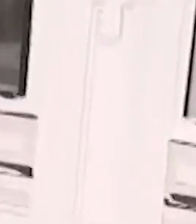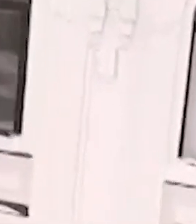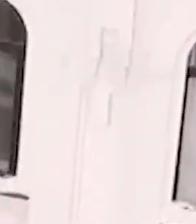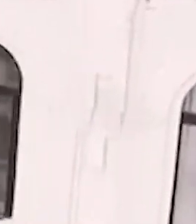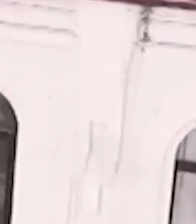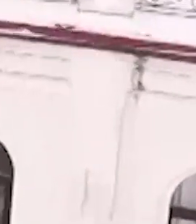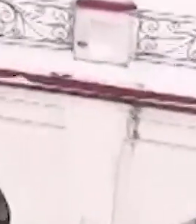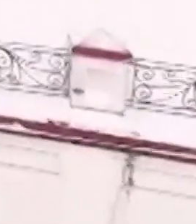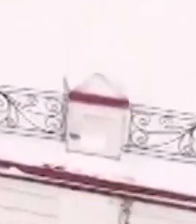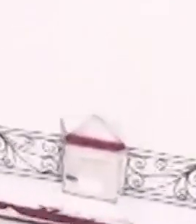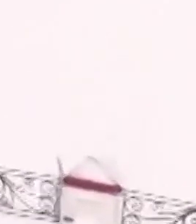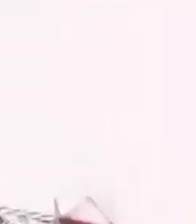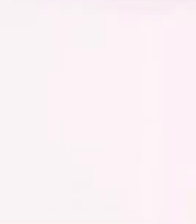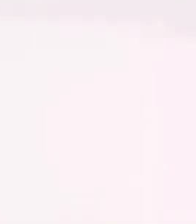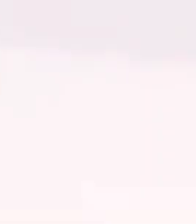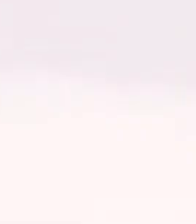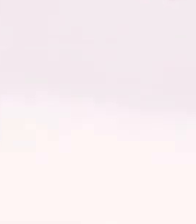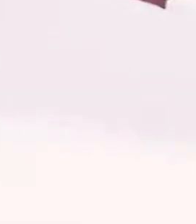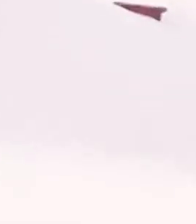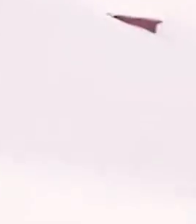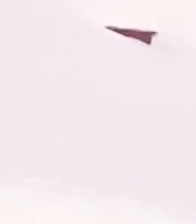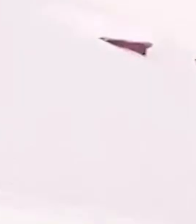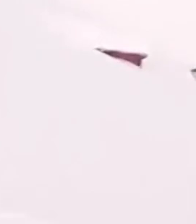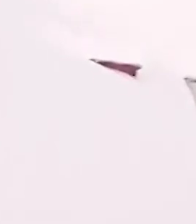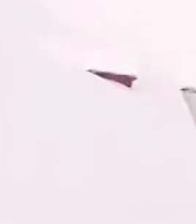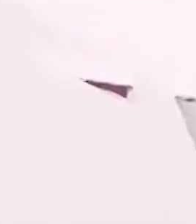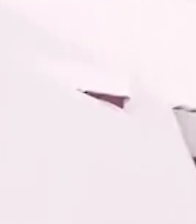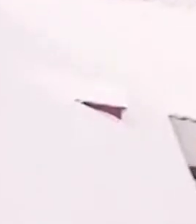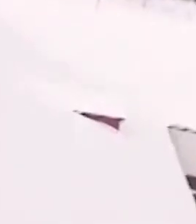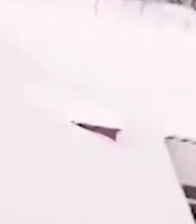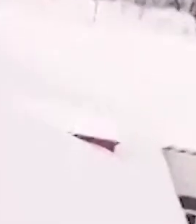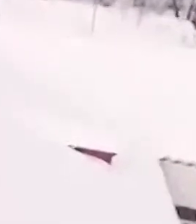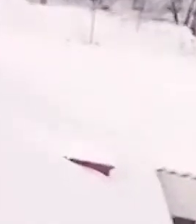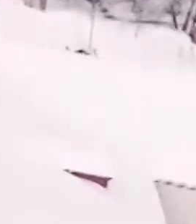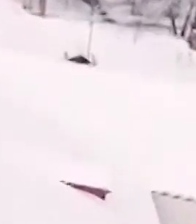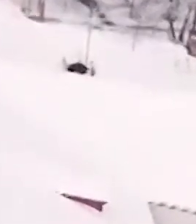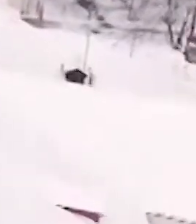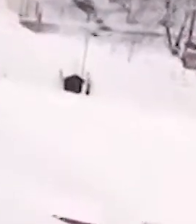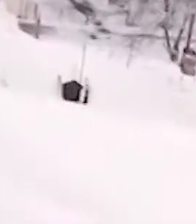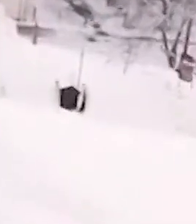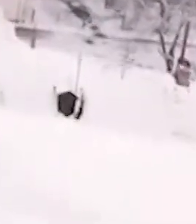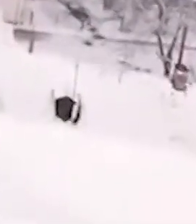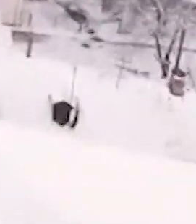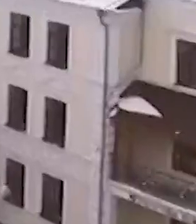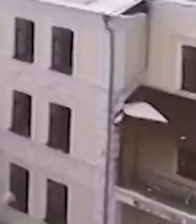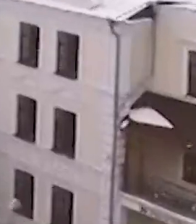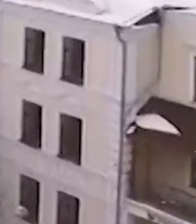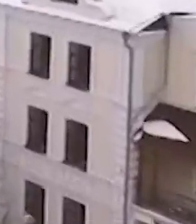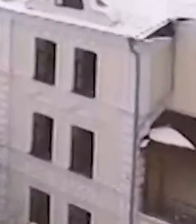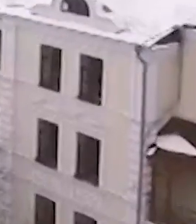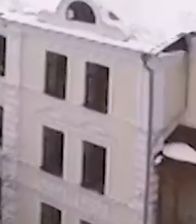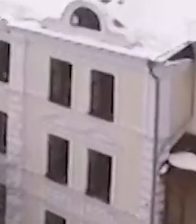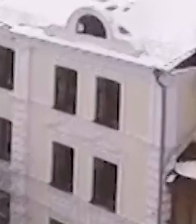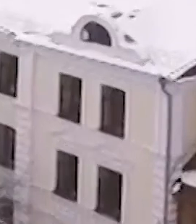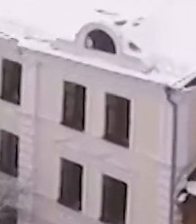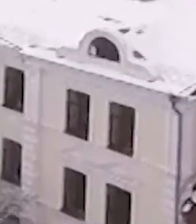За інформацією синоптиків, завтра, 6 лютого, у Житомирі та області буде хмарна погода. Очікується дощ зі снігом. Вітер західний до